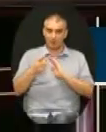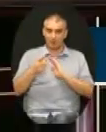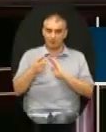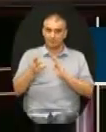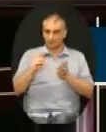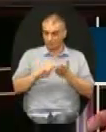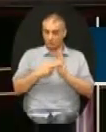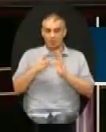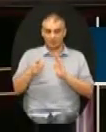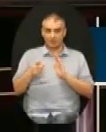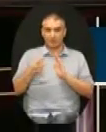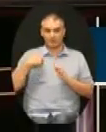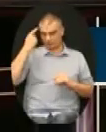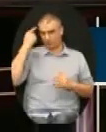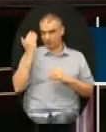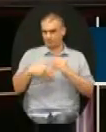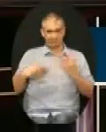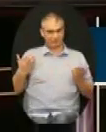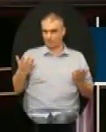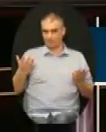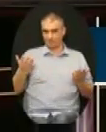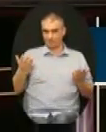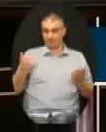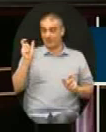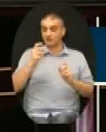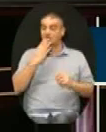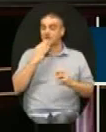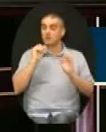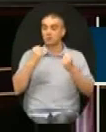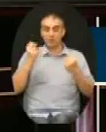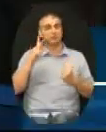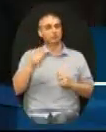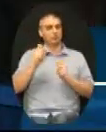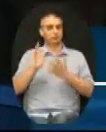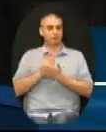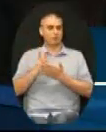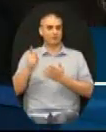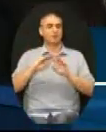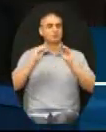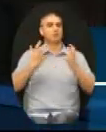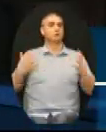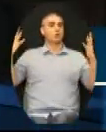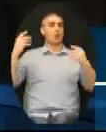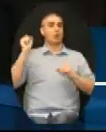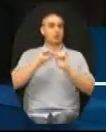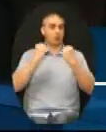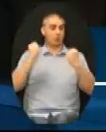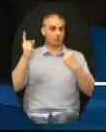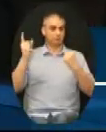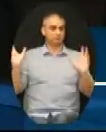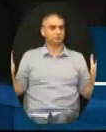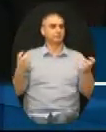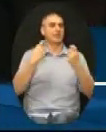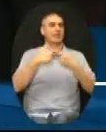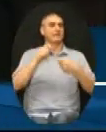לפוליטיקה. ובפוליטיקה, אנחנו יודעים בסופו של דבר שלאנשי יהדות התורה, יש להם אנשים שקובעים, וזה מועצת גדולי התורה, שכינסו את